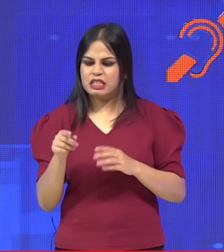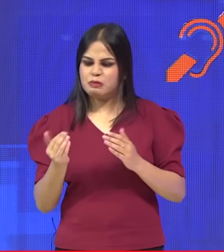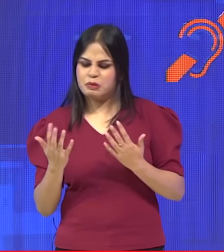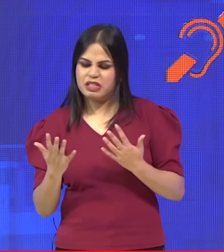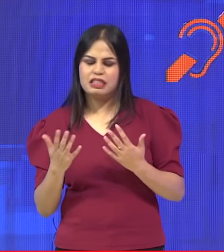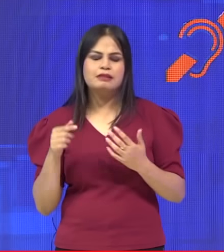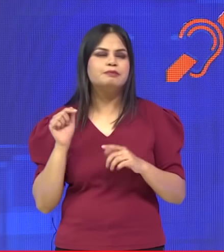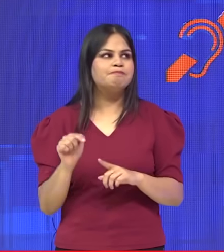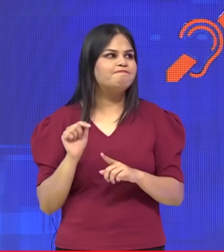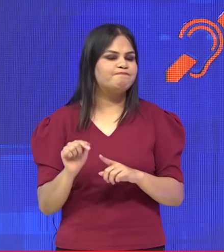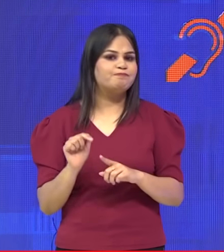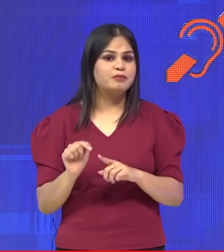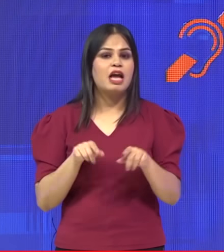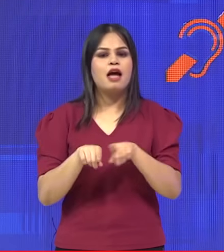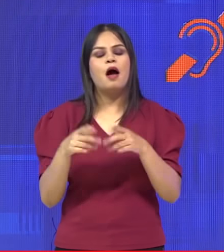था